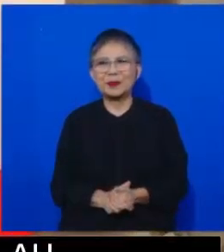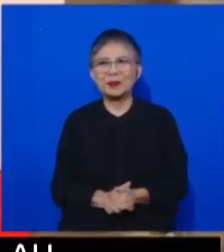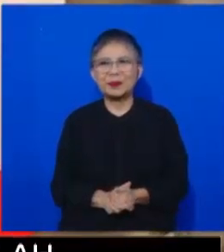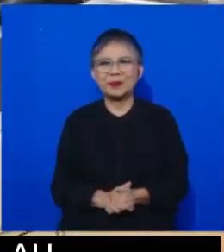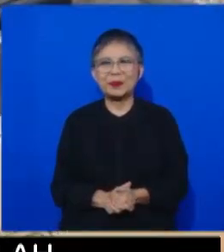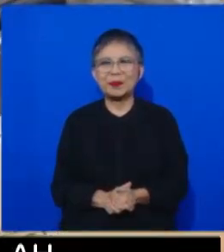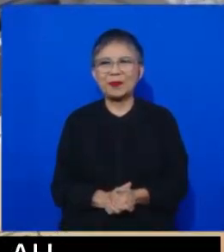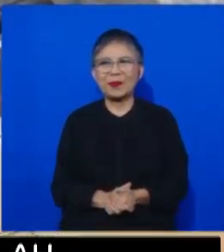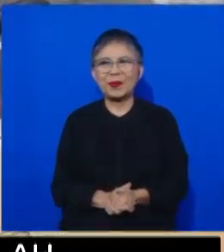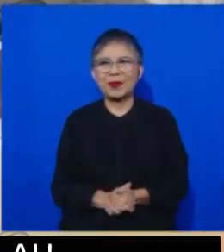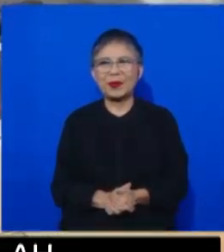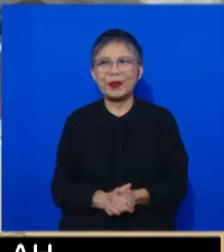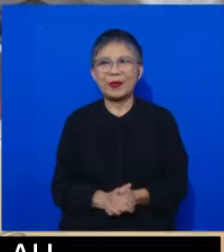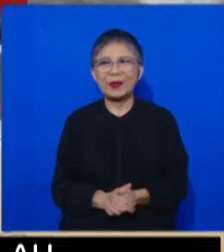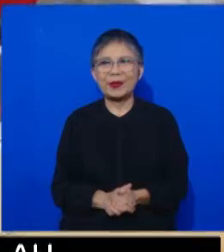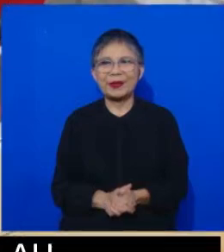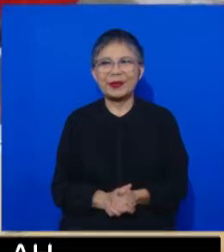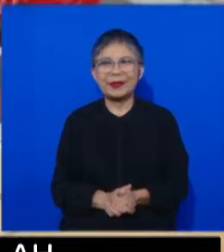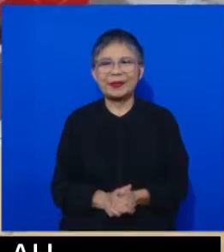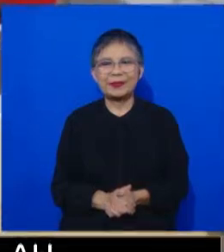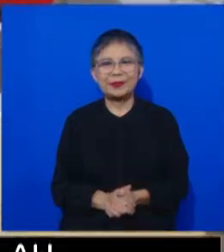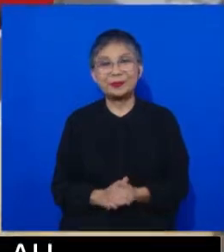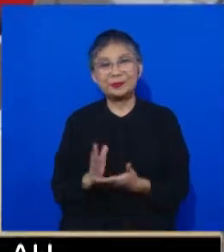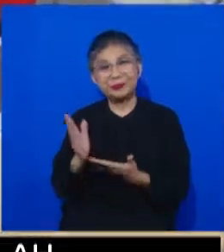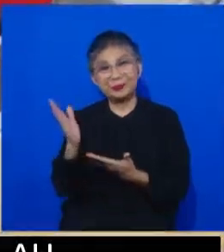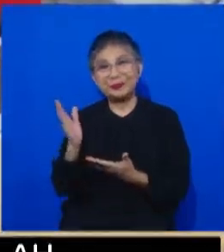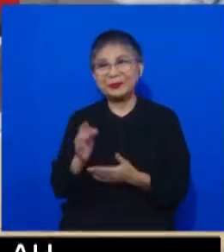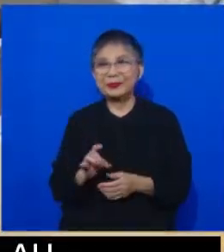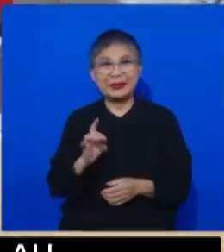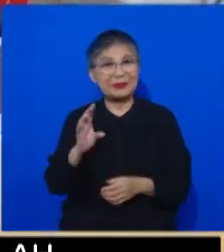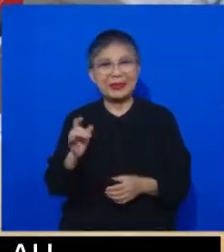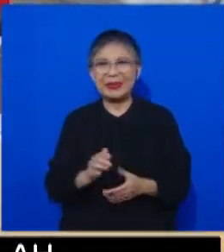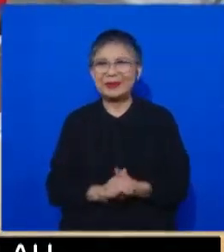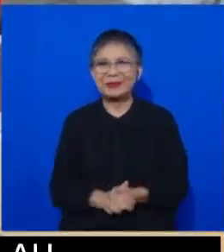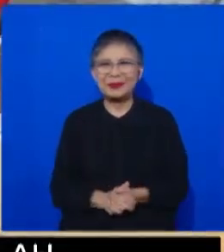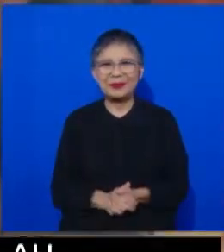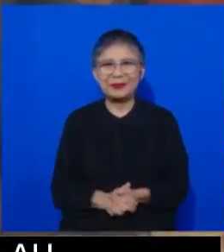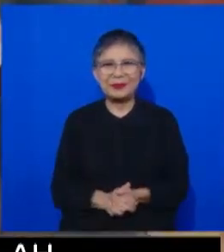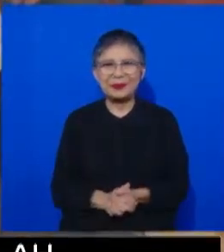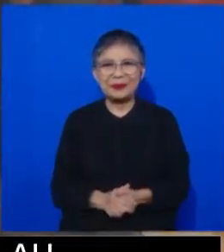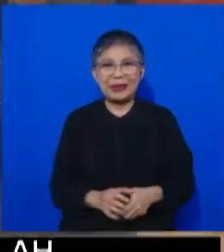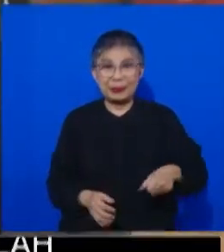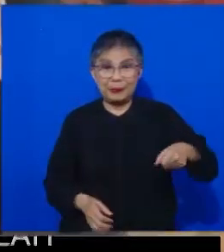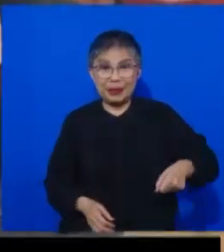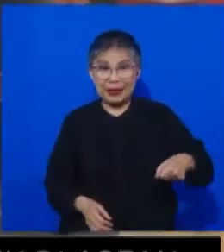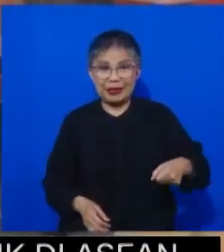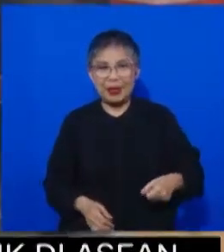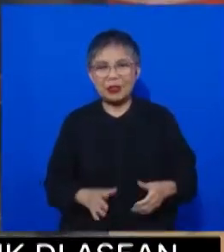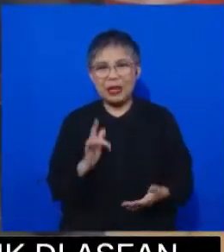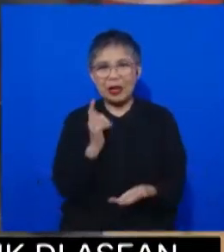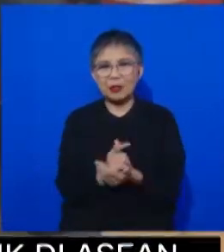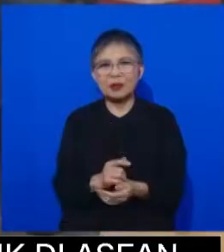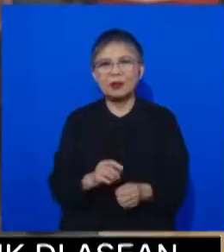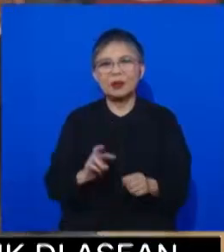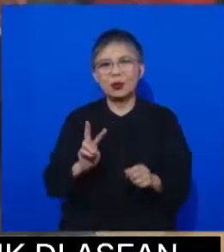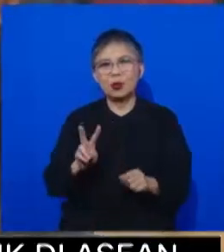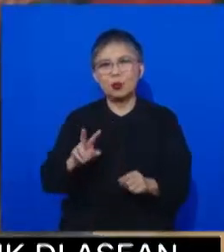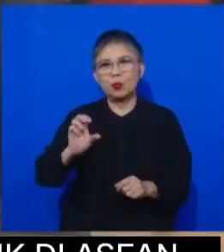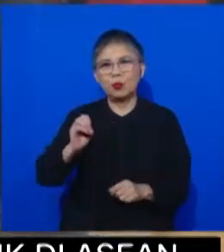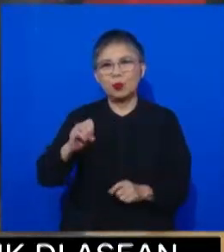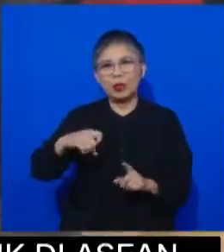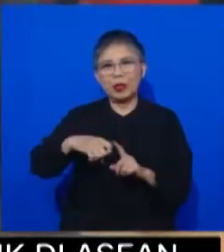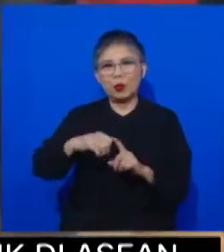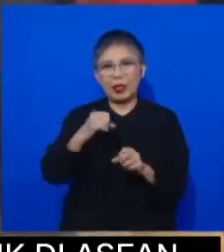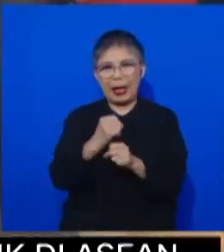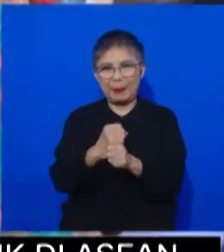ada ketentuan bahwa koper jemaah harus ditandai. Aturan koper yang berlaku hanya beratnya saja, yaitu maksimal 20 kg